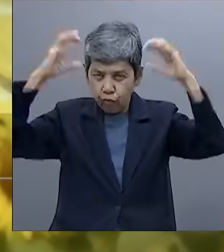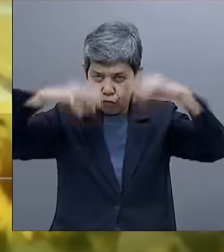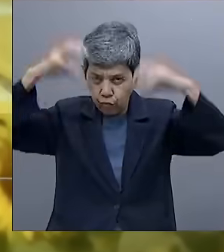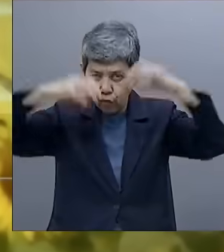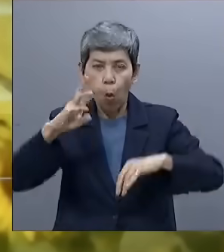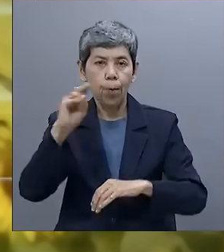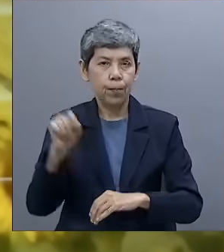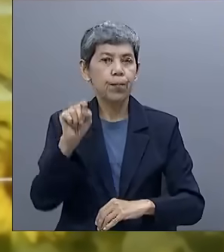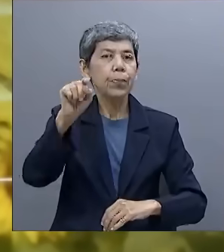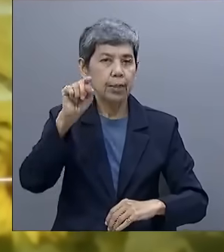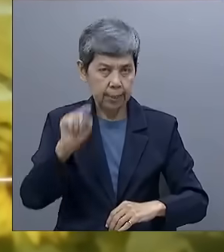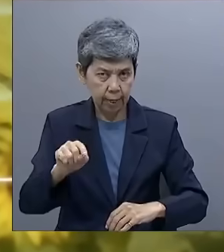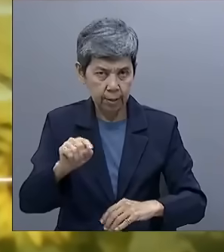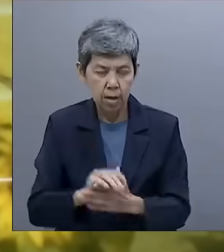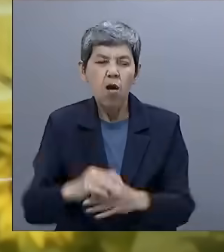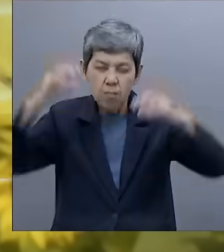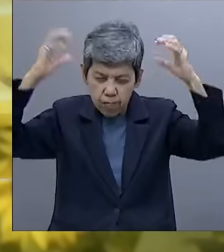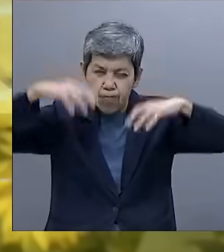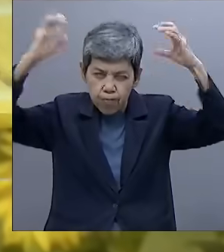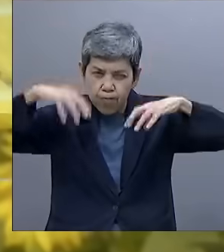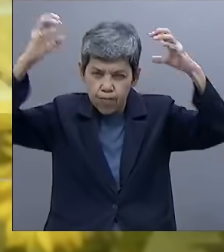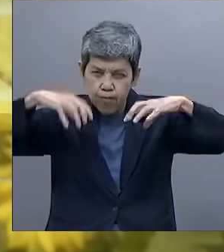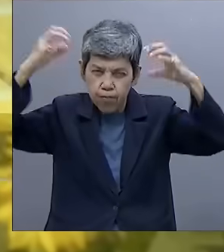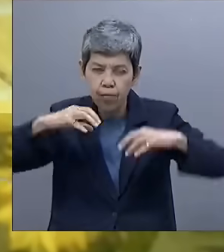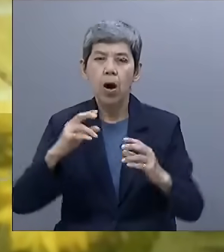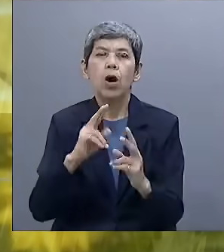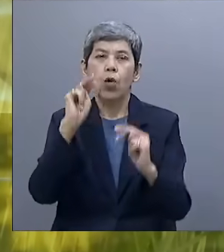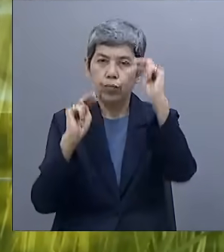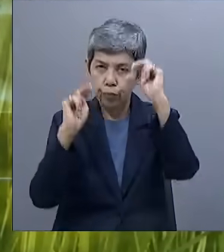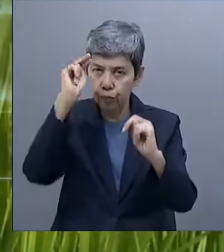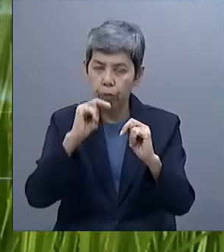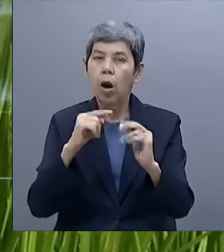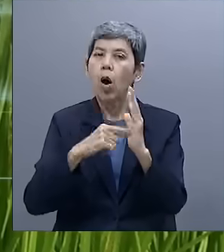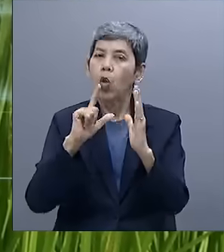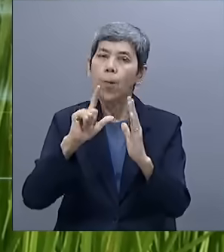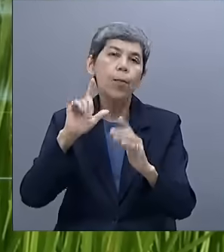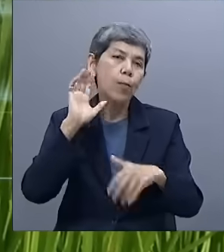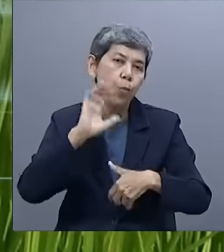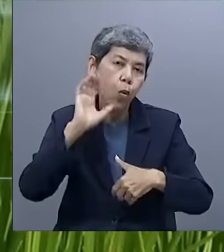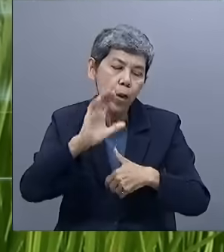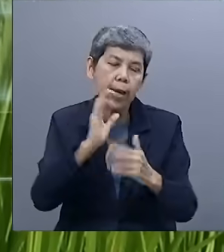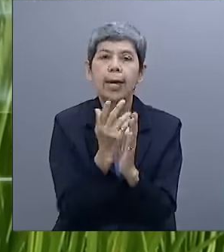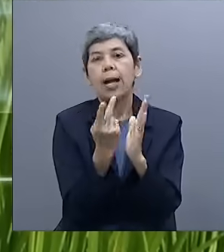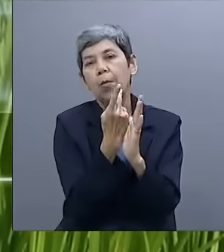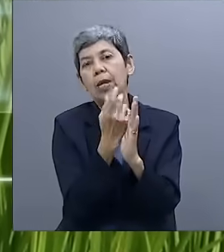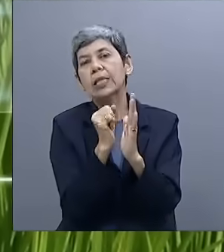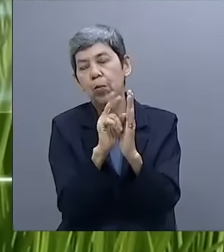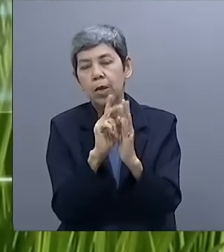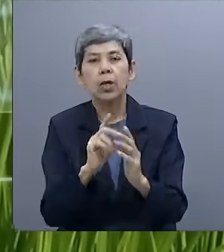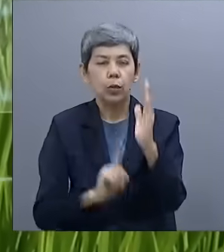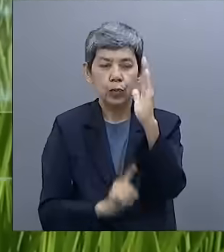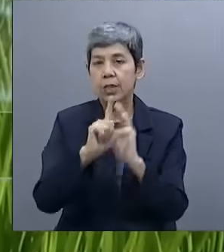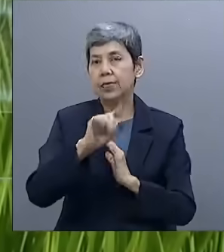ง 60% ของพื้นที่และมีฝนตกหนักบริเวณจังหวัดนครสวรรค์ลพบุรีสระบุรีกาญจนบุรีอุณหภูมิระห